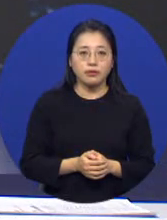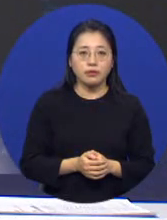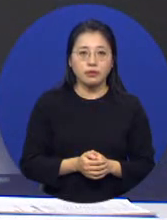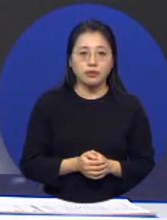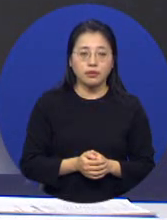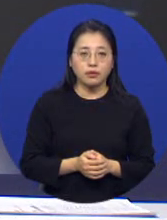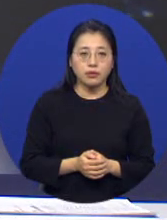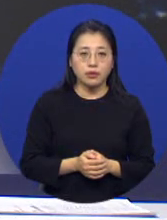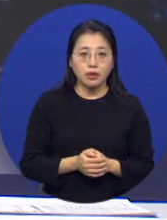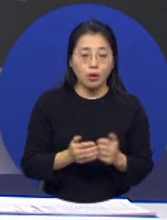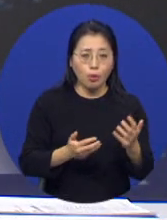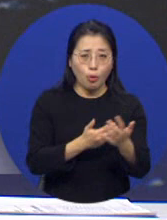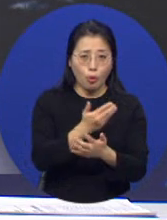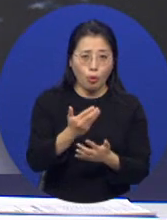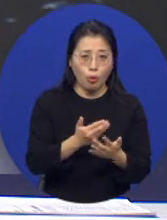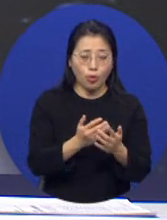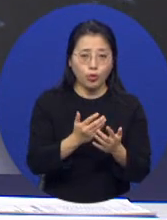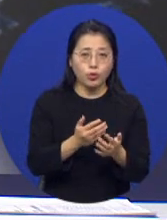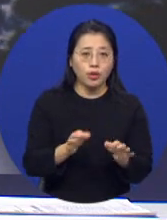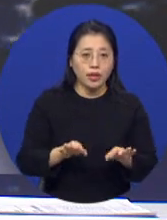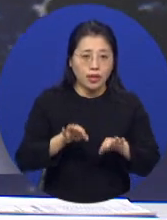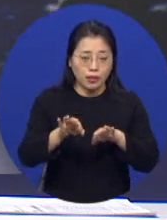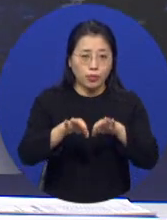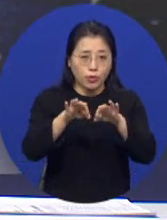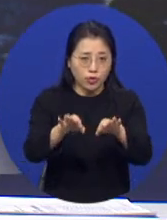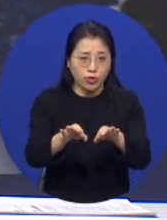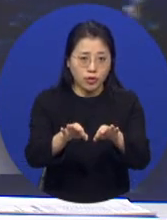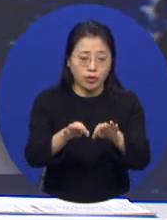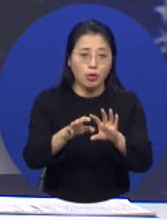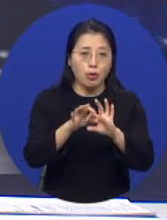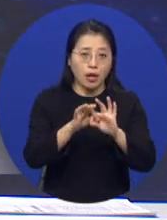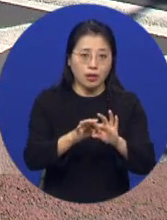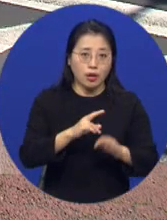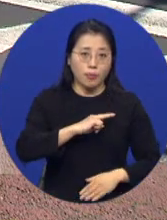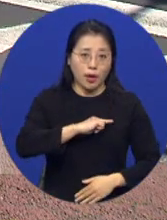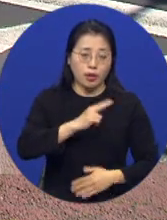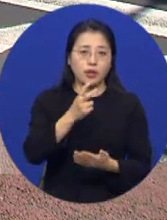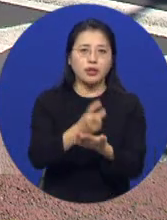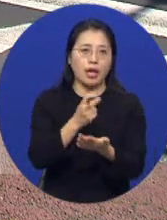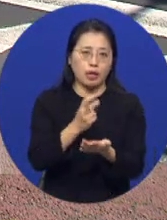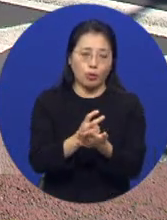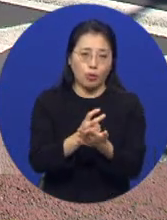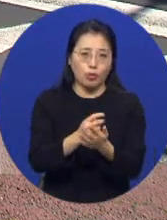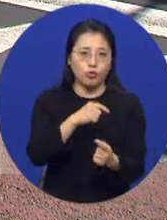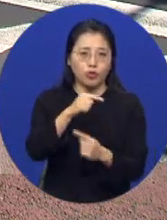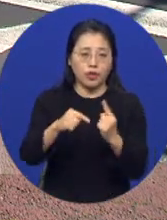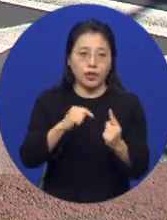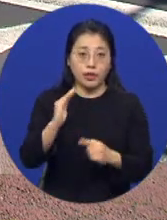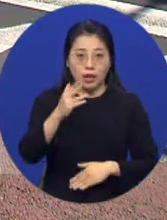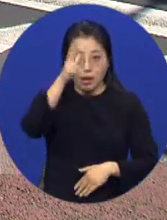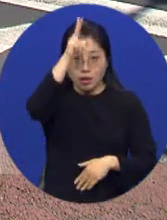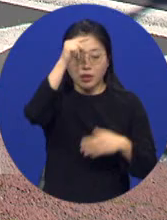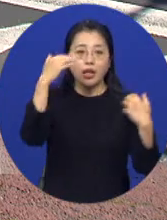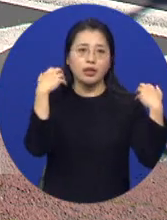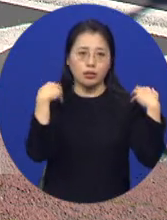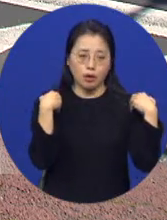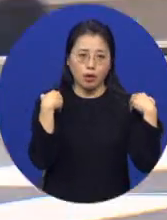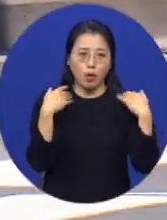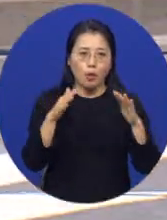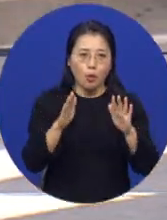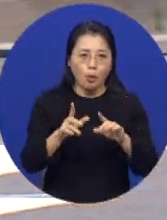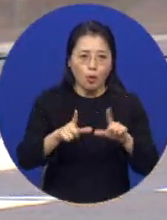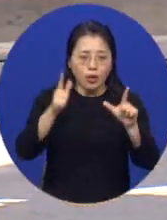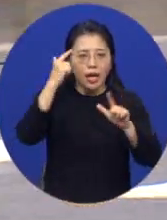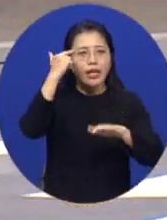공유 킥보드 등 개인형 이동장치 전용 면허 제도입이 추진됩니다 경찰청은 올해 주요